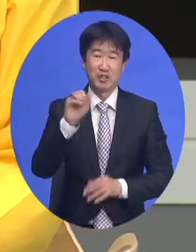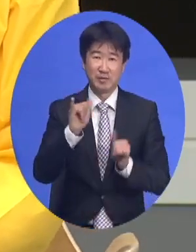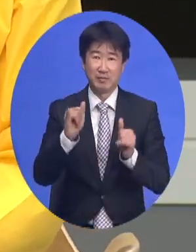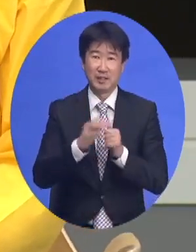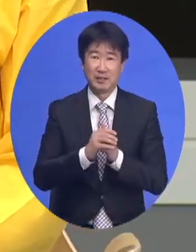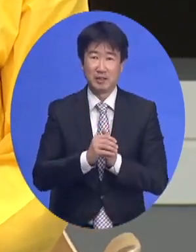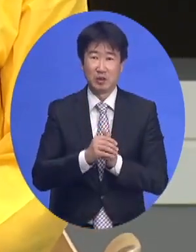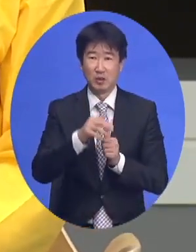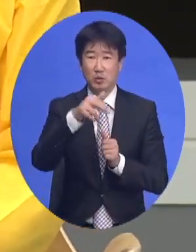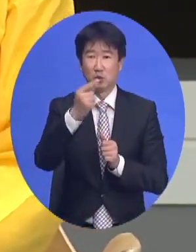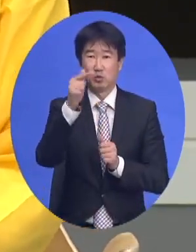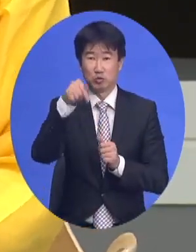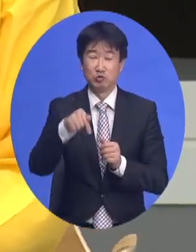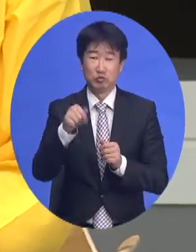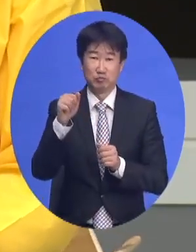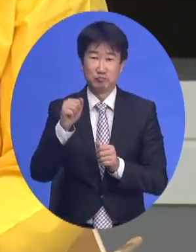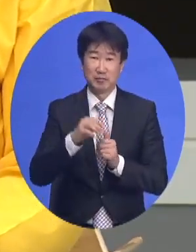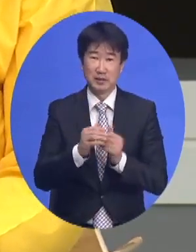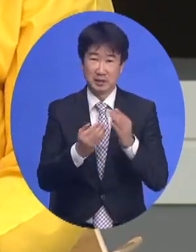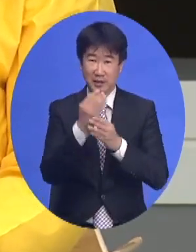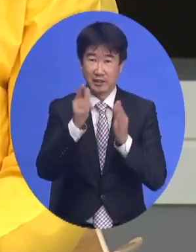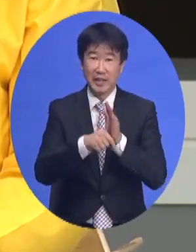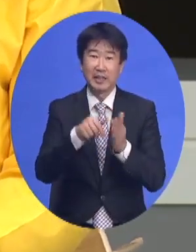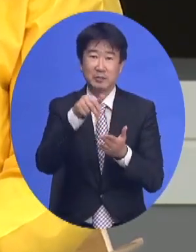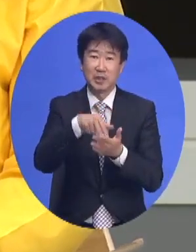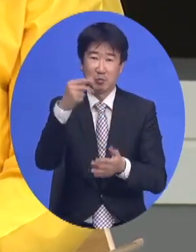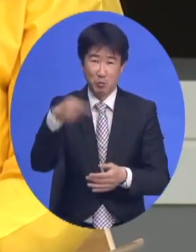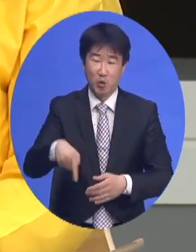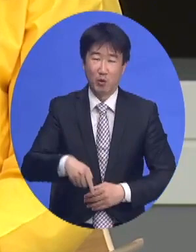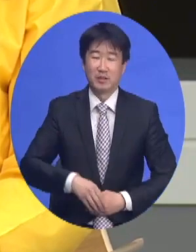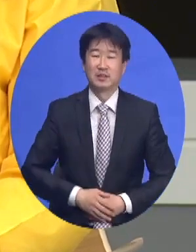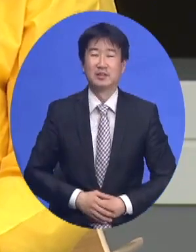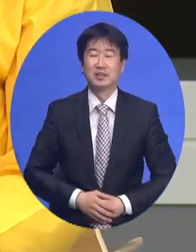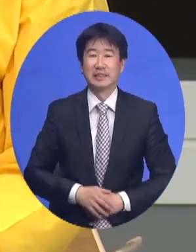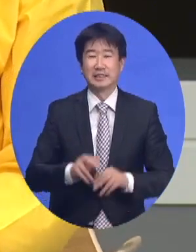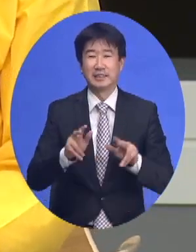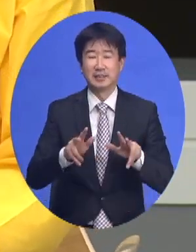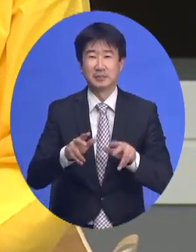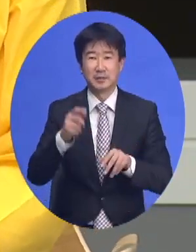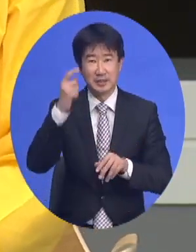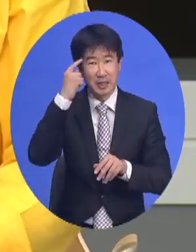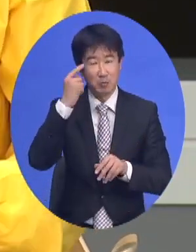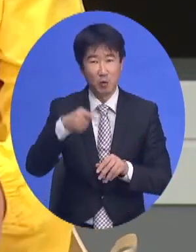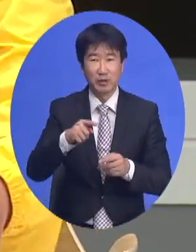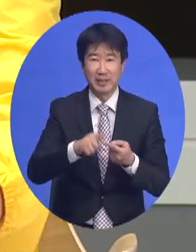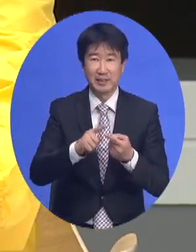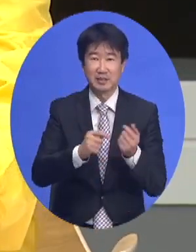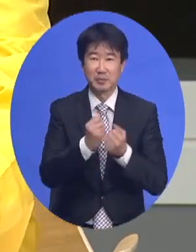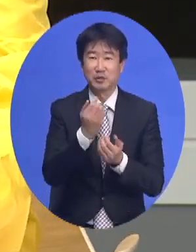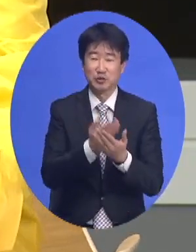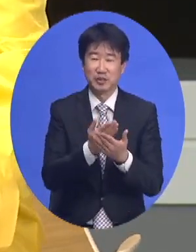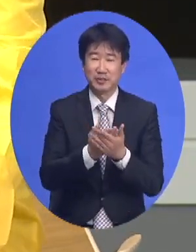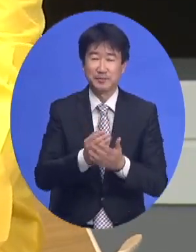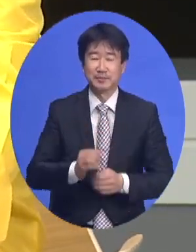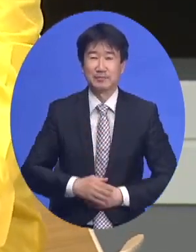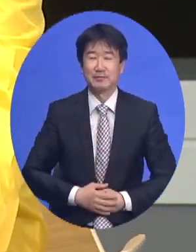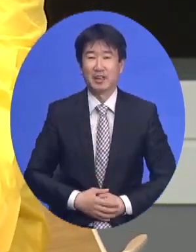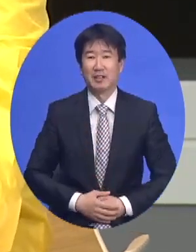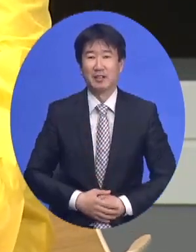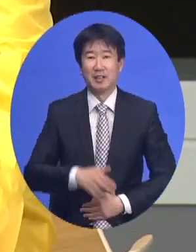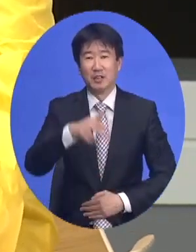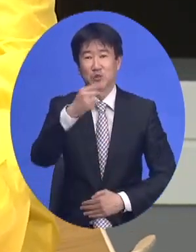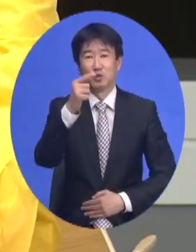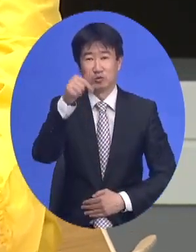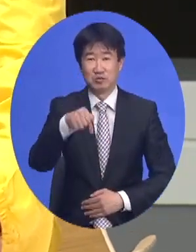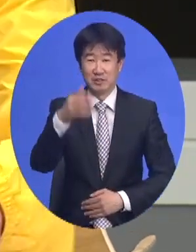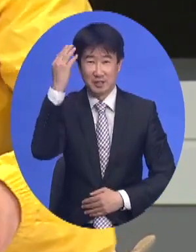당시에 조국 씨 사태 당시에는 어떤 입장을 가졌으며 지금은 또 어떤 입장을 갖고 있습니까? 저희 그 조국